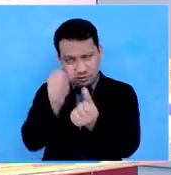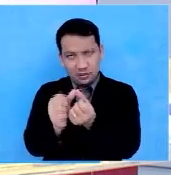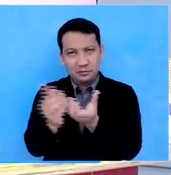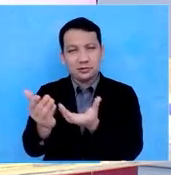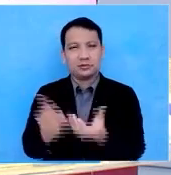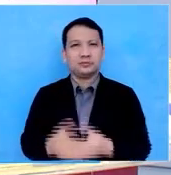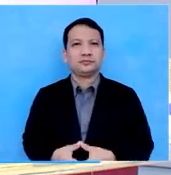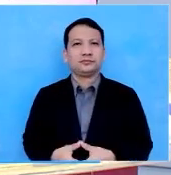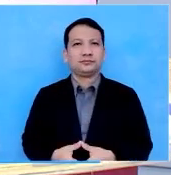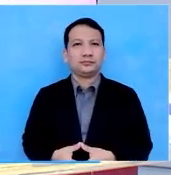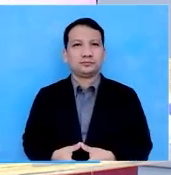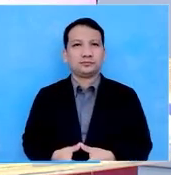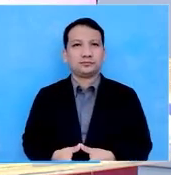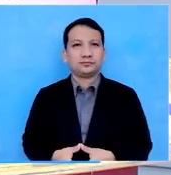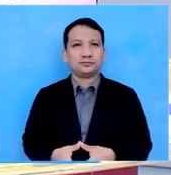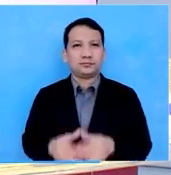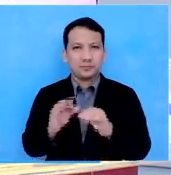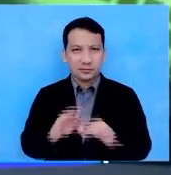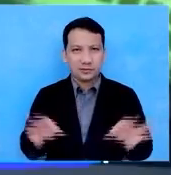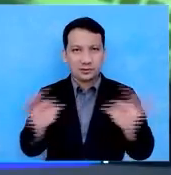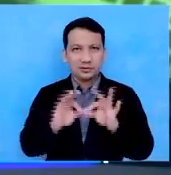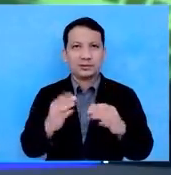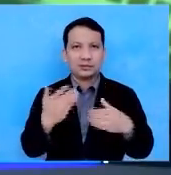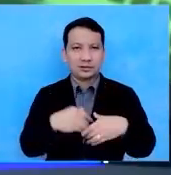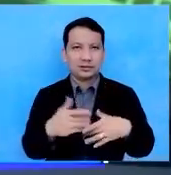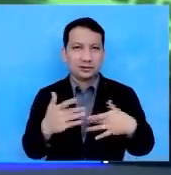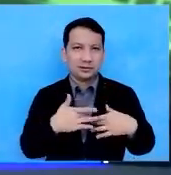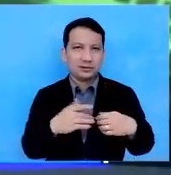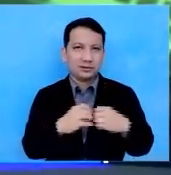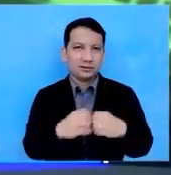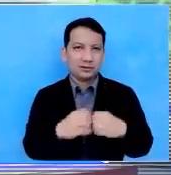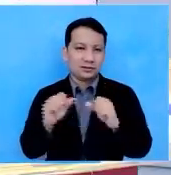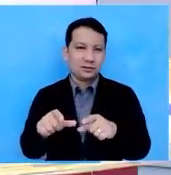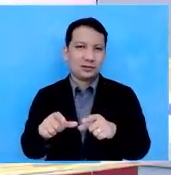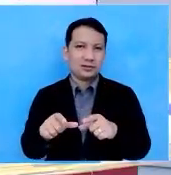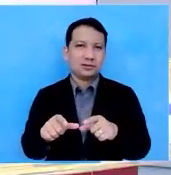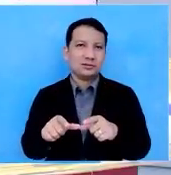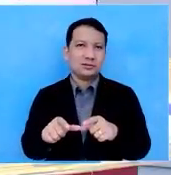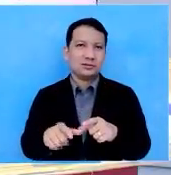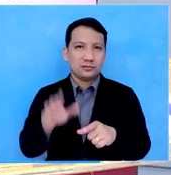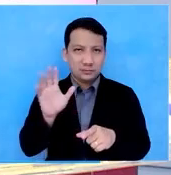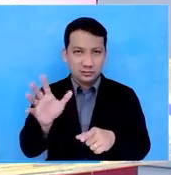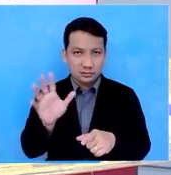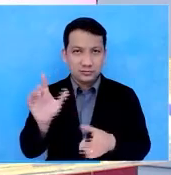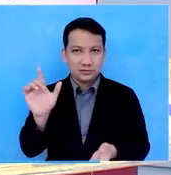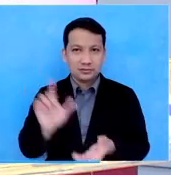Valentine's Day. Talagang... Meron ka rin nun? Yes. Nagbibenta ka rin. For as low as 50 pesos,